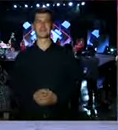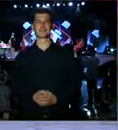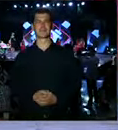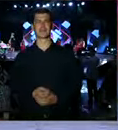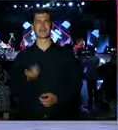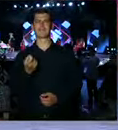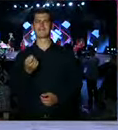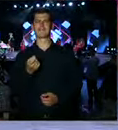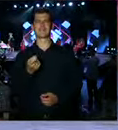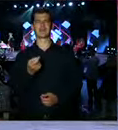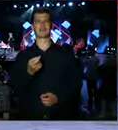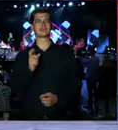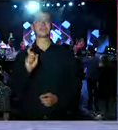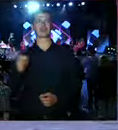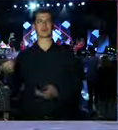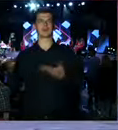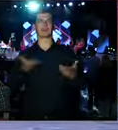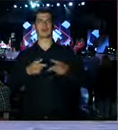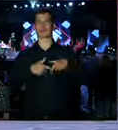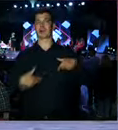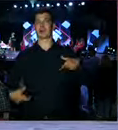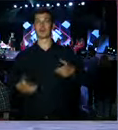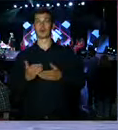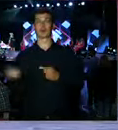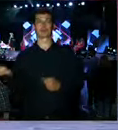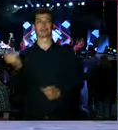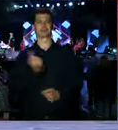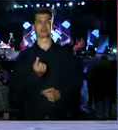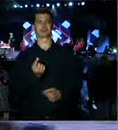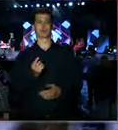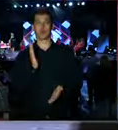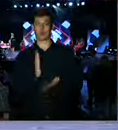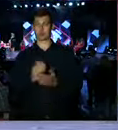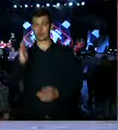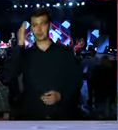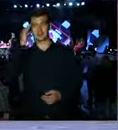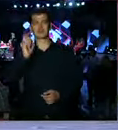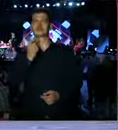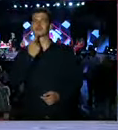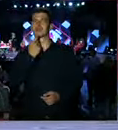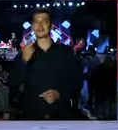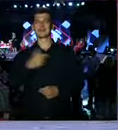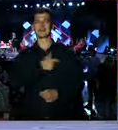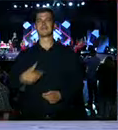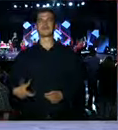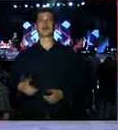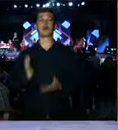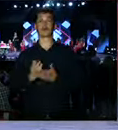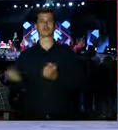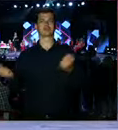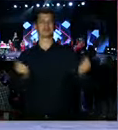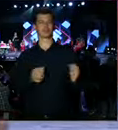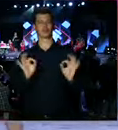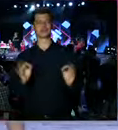Za chwileczkę wejdzie nasz wolontariusz z szarfą, więc jak tylko usłyszymy wynik, werdykt, już jest szarfa